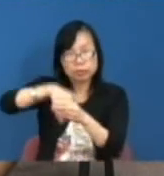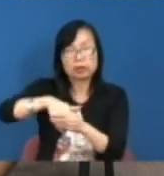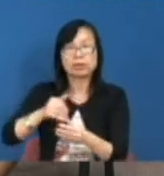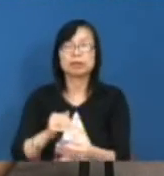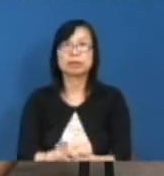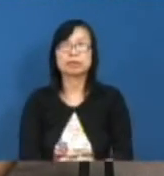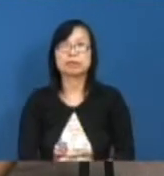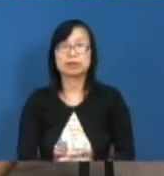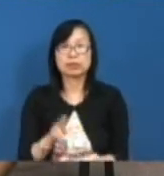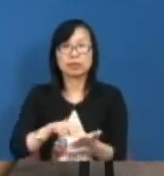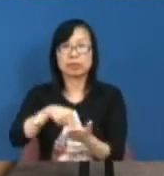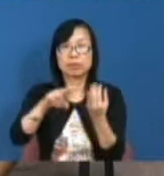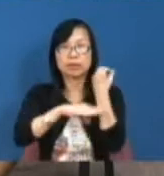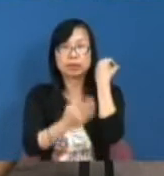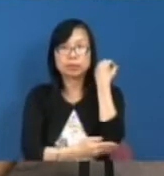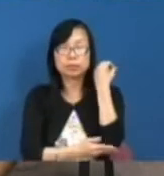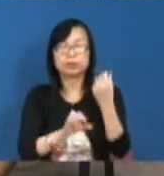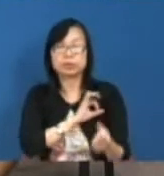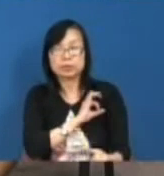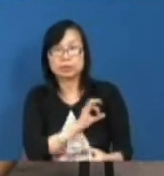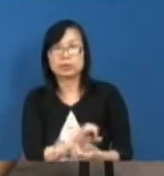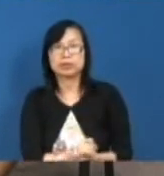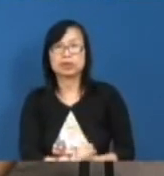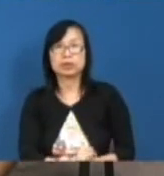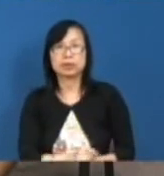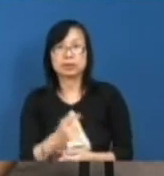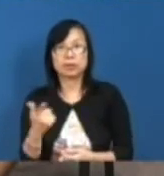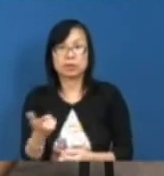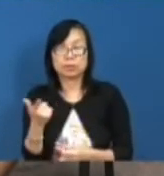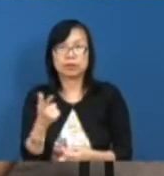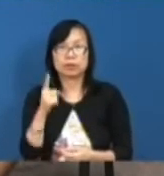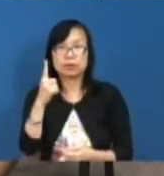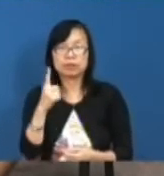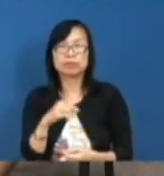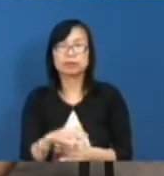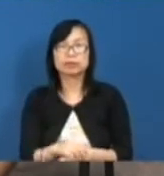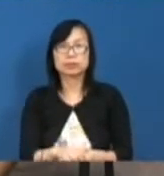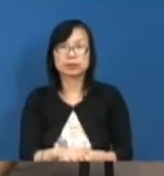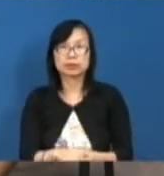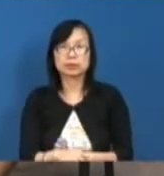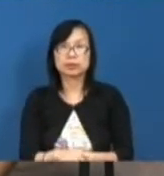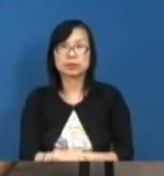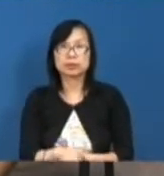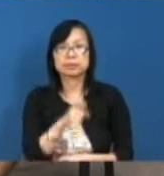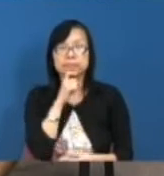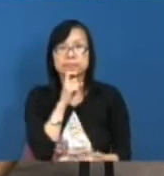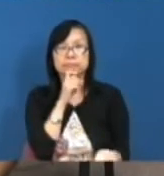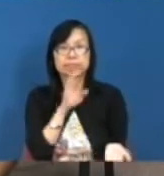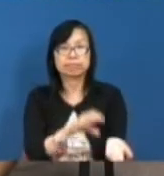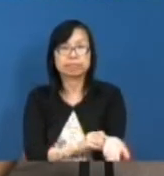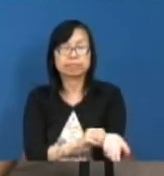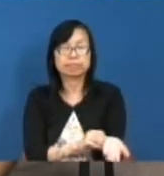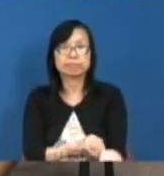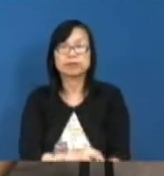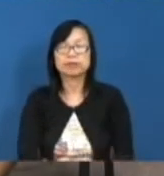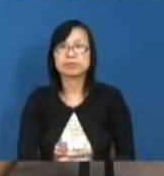嘅立法會議員咧，會自動傾向民主。咁即係等於咧，我多席咧，即係等於四十比三十啦。有病。 聽